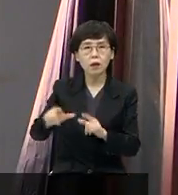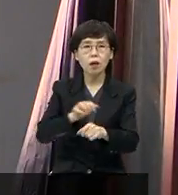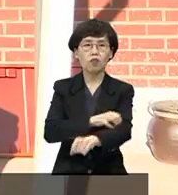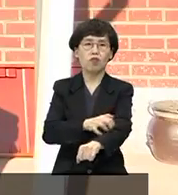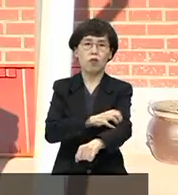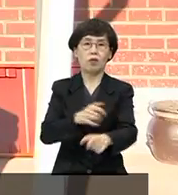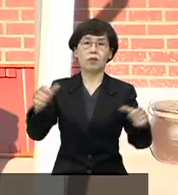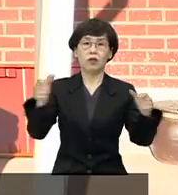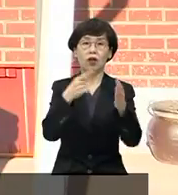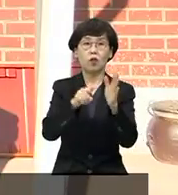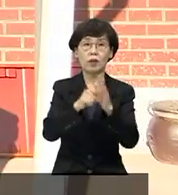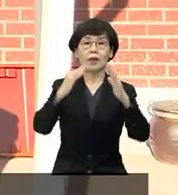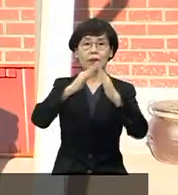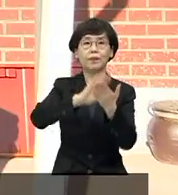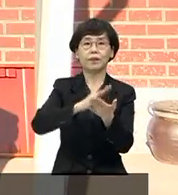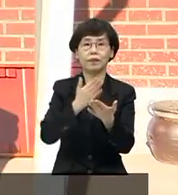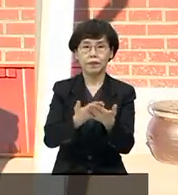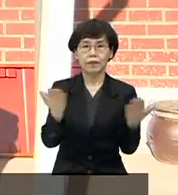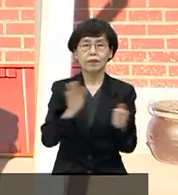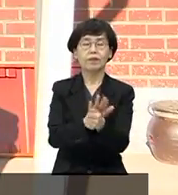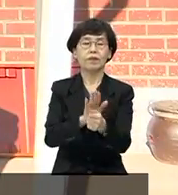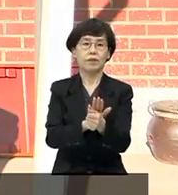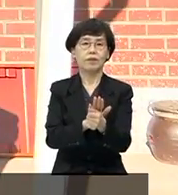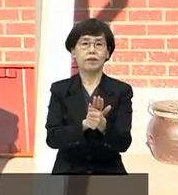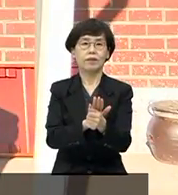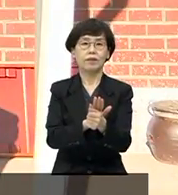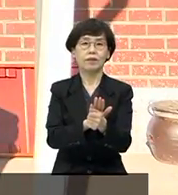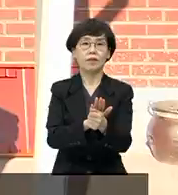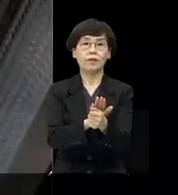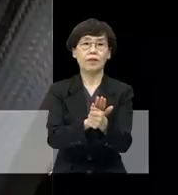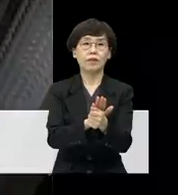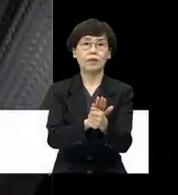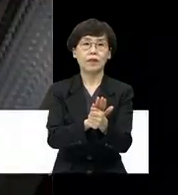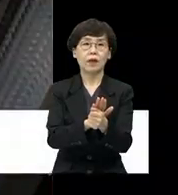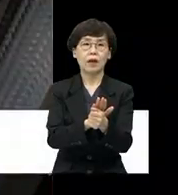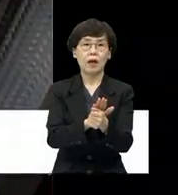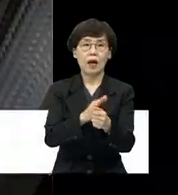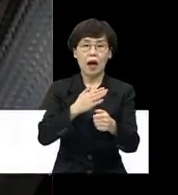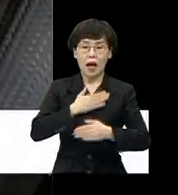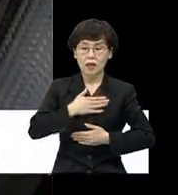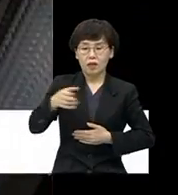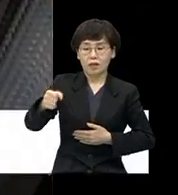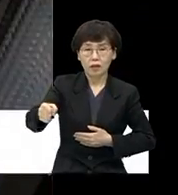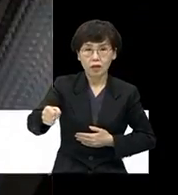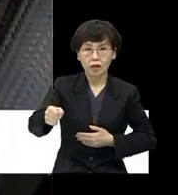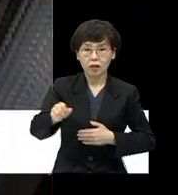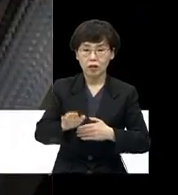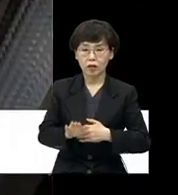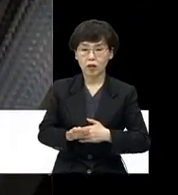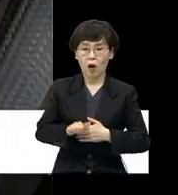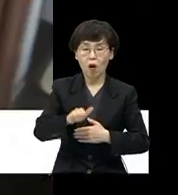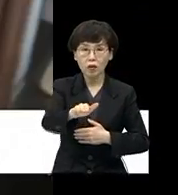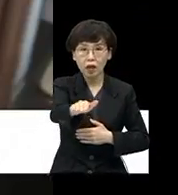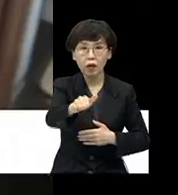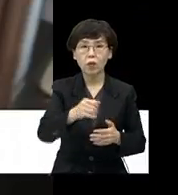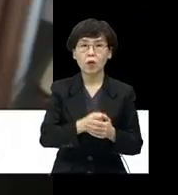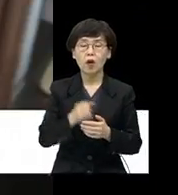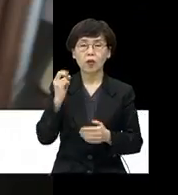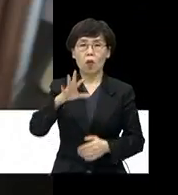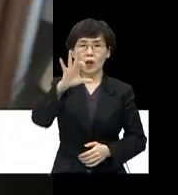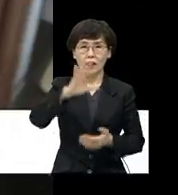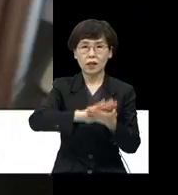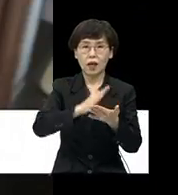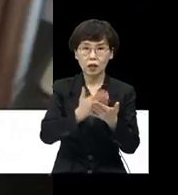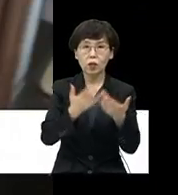위해 주택 개조 사업을 벌이고 있습니다. 안전 손잡이와 경사로 설치, 단차 제거, 화장실 개조와